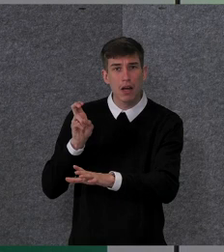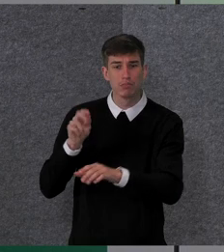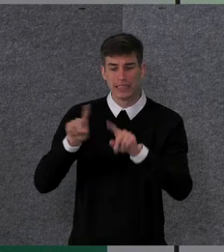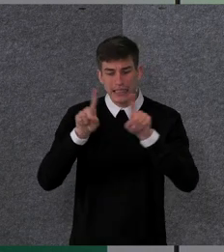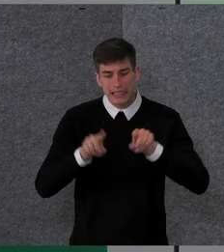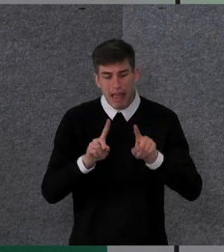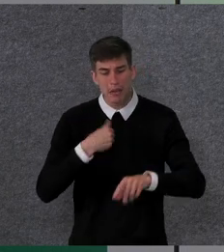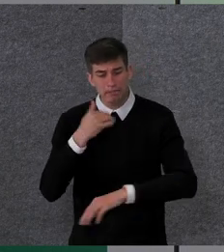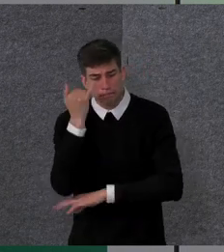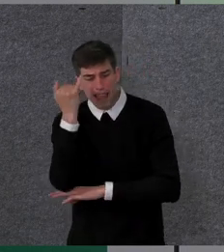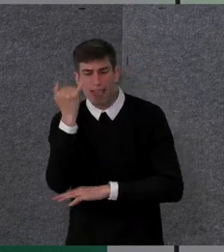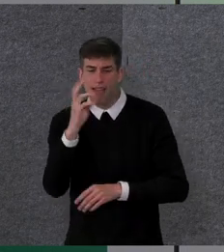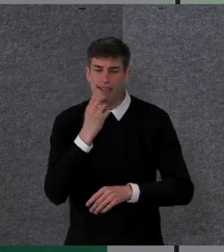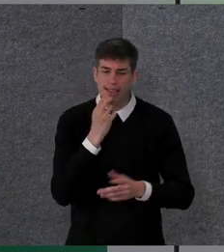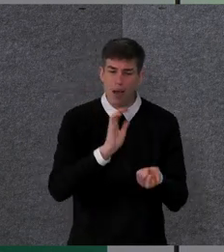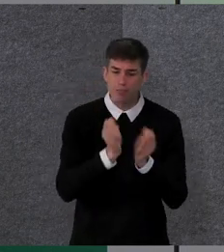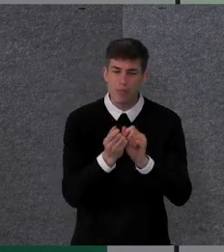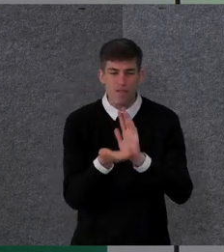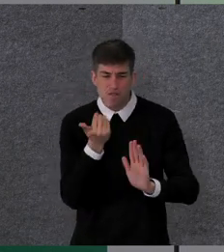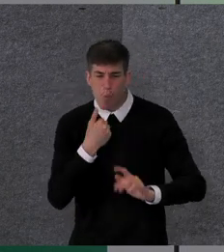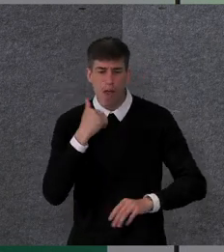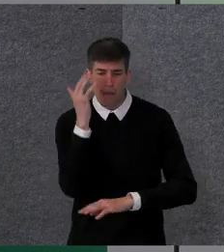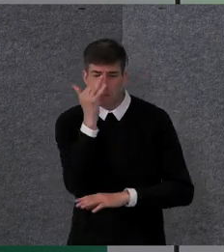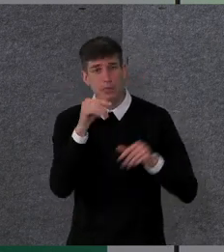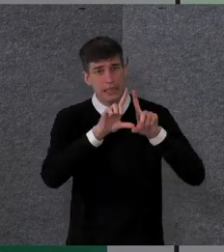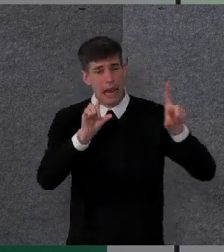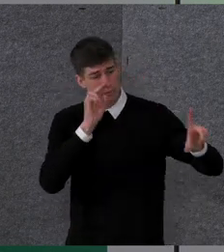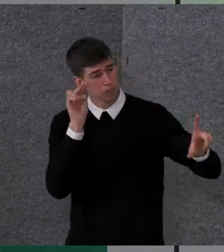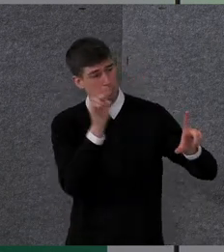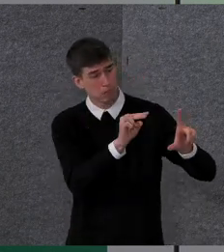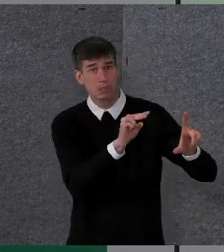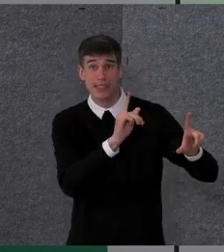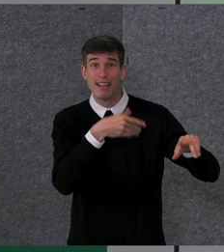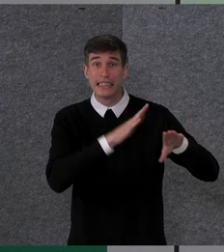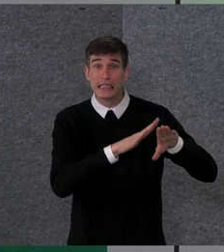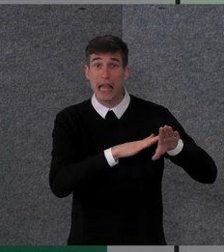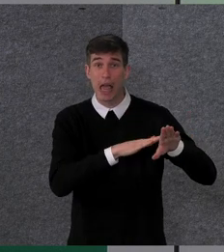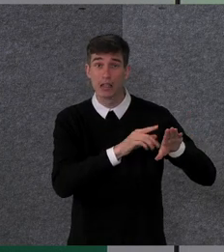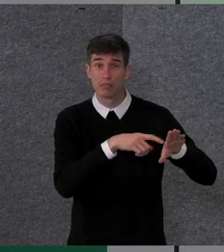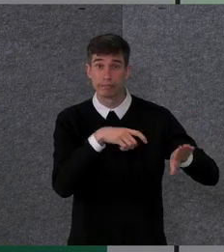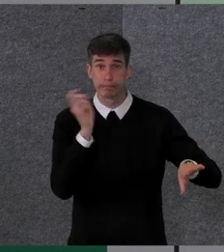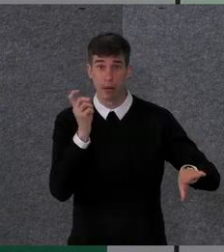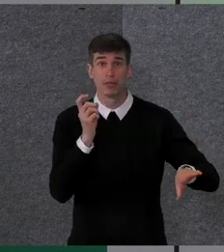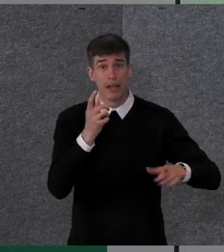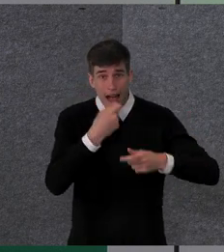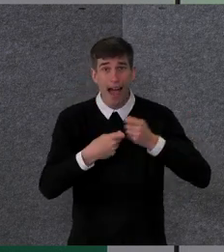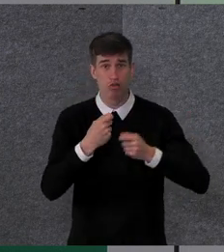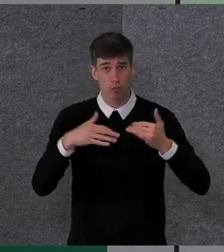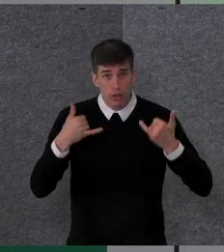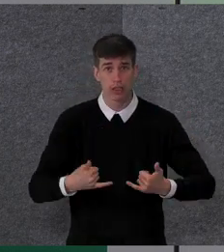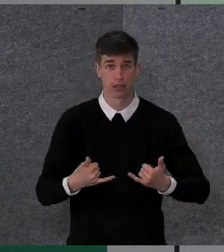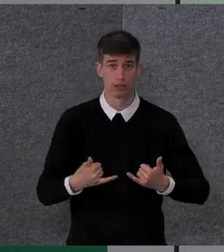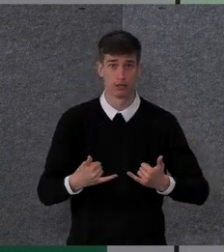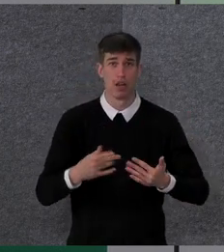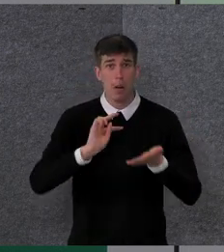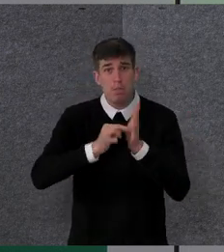mit Ideen für die Energiewende erinnert mich die Karte täglich daran, dass die Zeit abläuft, dass wir endlich handeln müssen, dass wir eine